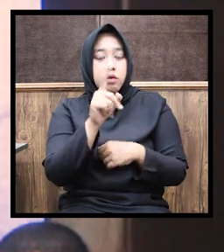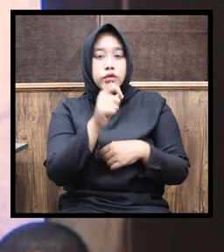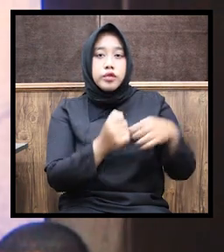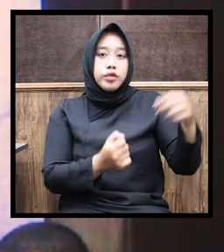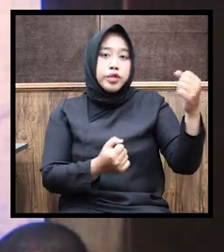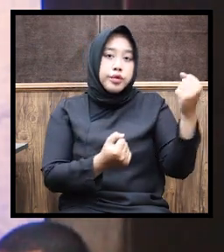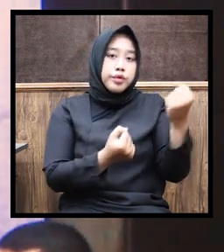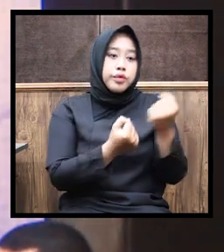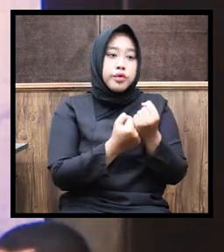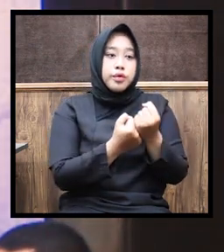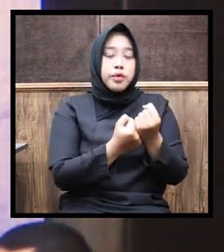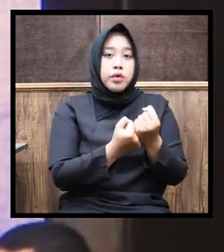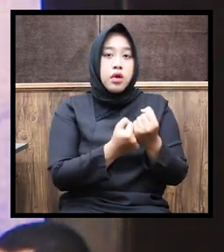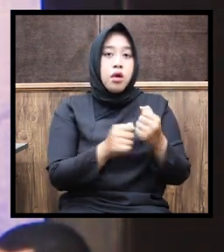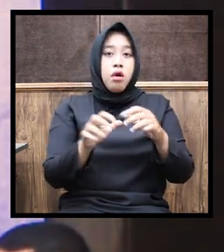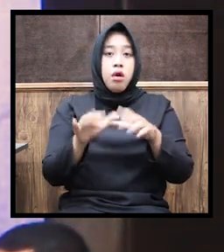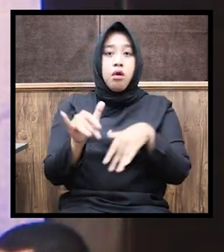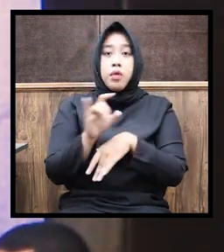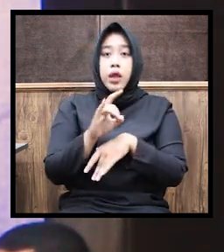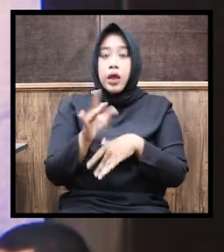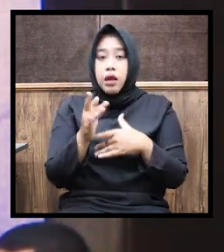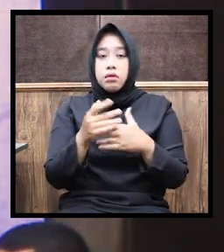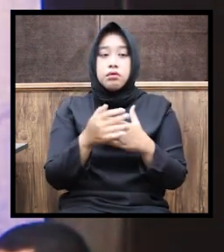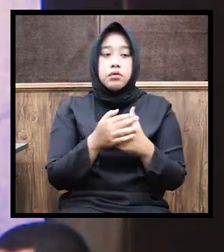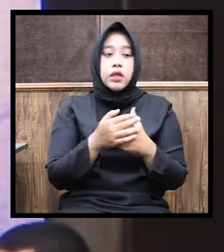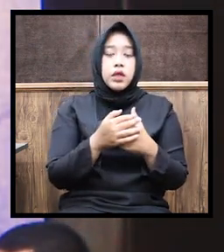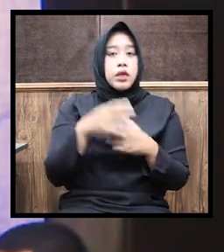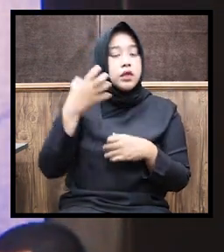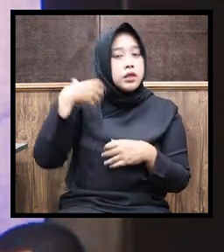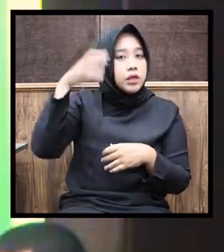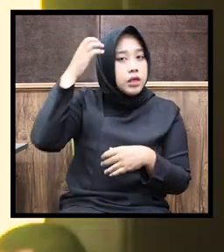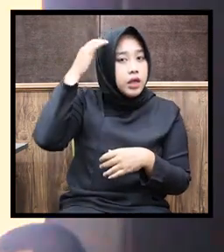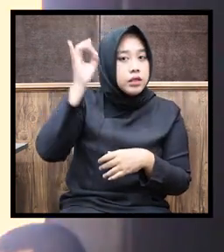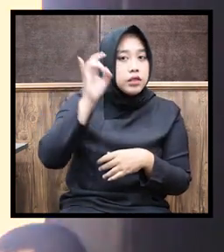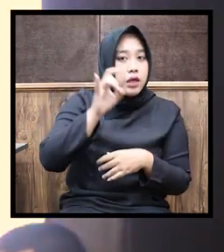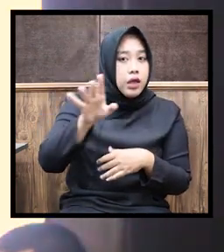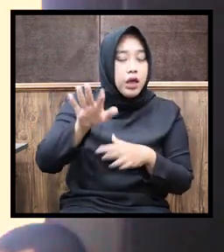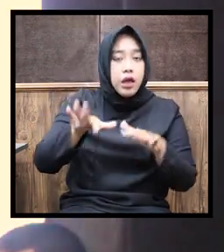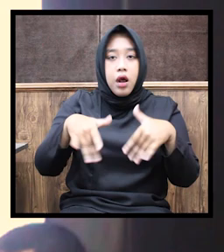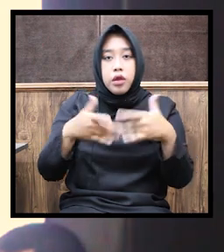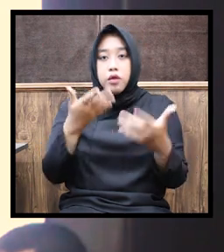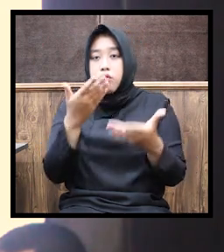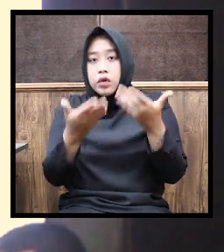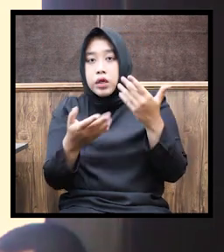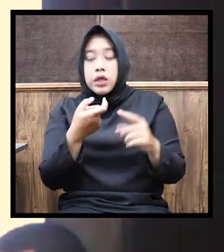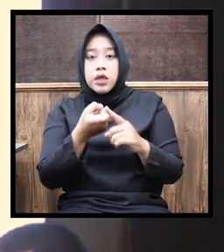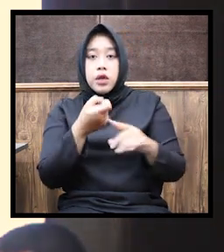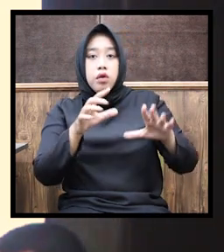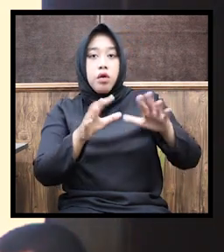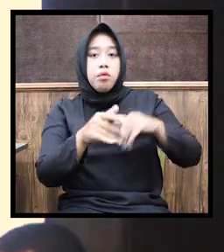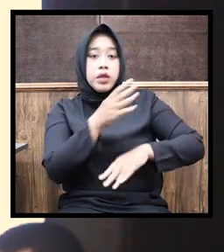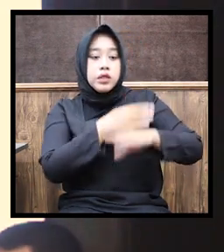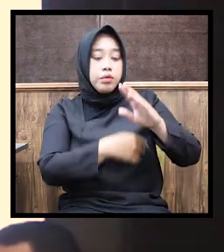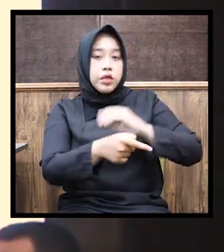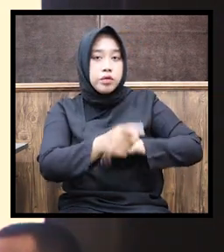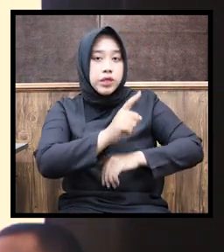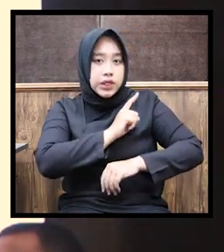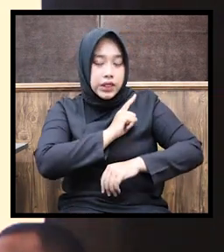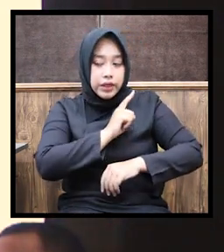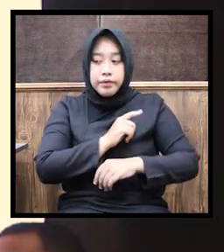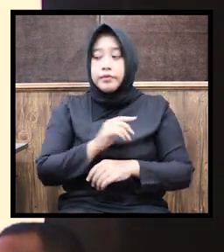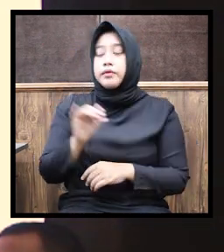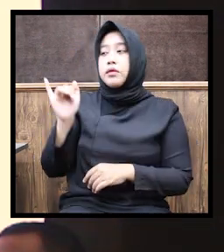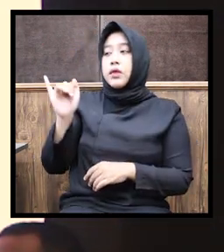oleh pihak lain gitu entah dari dinas yang lain atau mungkin dariabnya sendiri ya